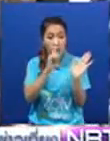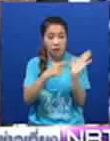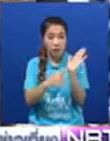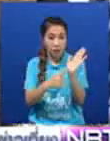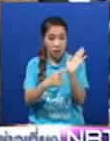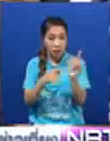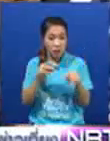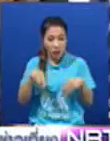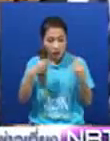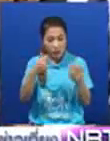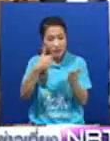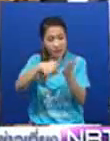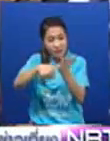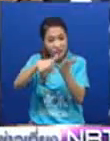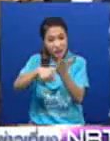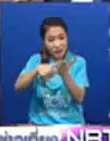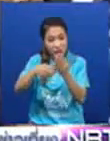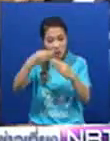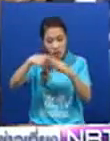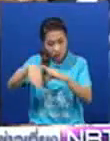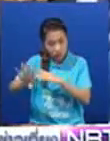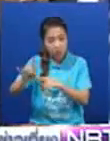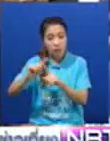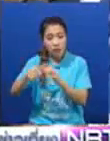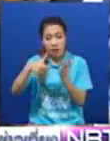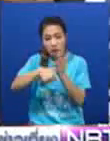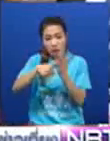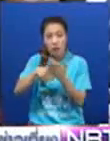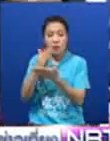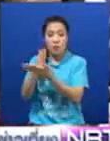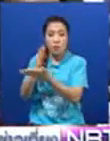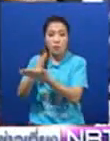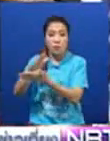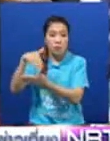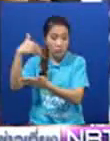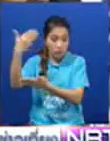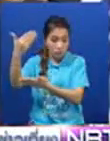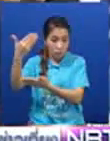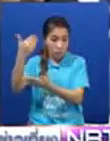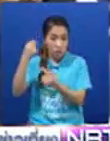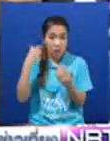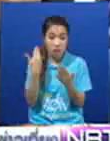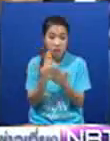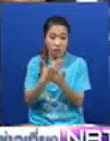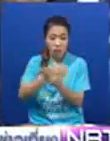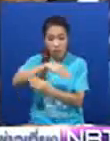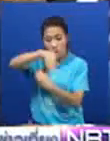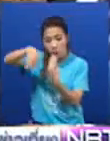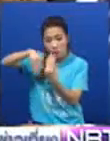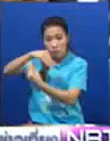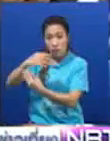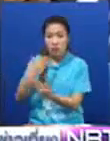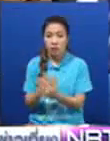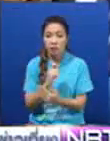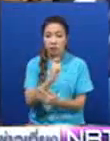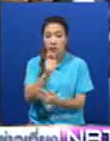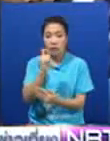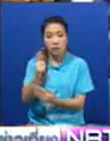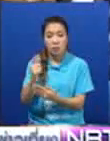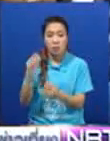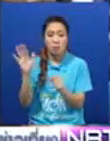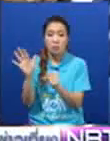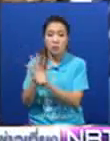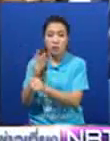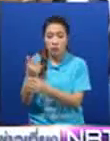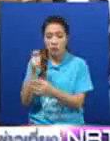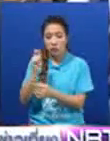กให้ชำระหนี้เราก็ให้พักหนี้ออกไปในกรณีที่เงินหมุนเวียนจับจ่ายใช้สอยไม่ได้เราก็ให้